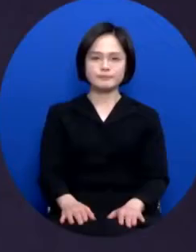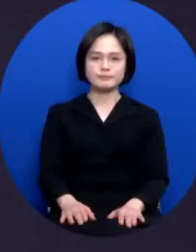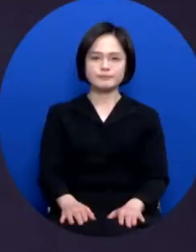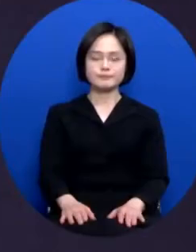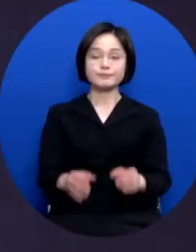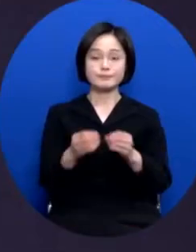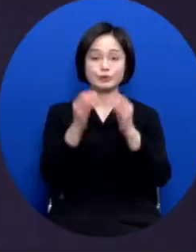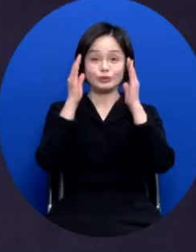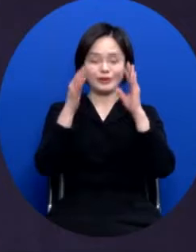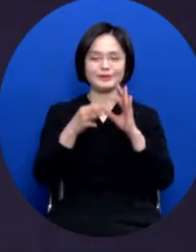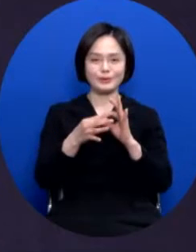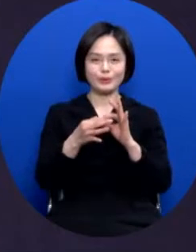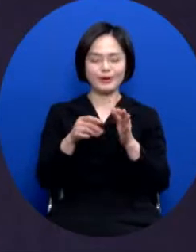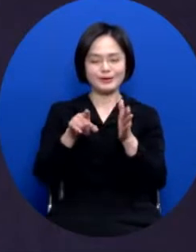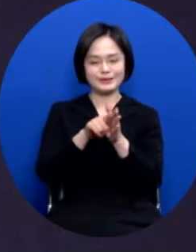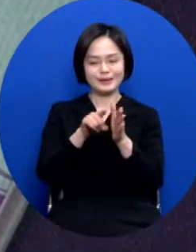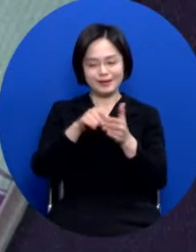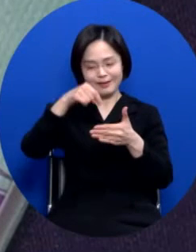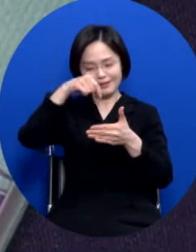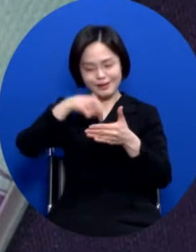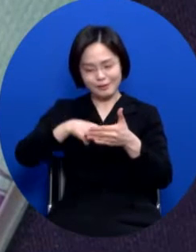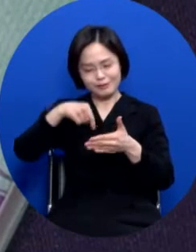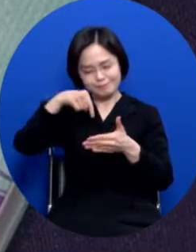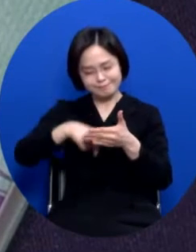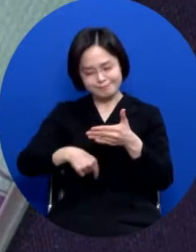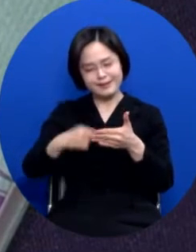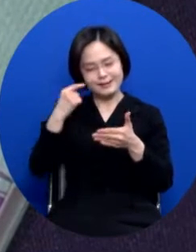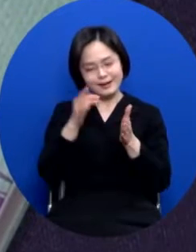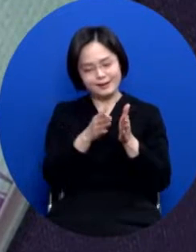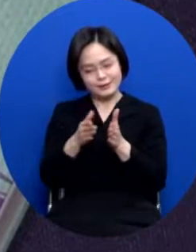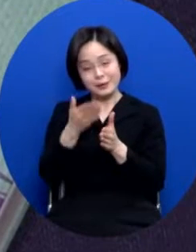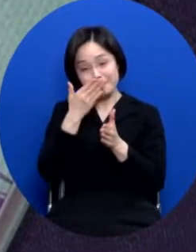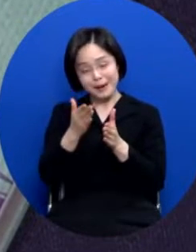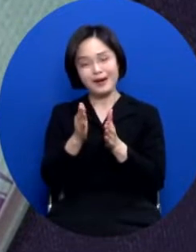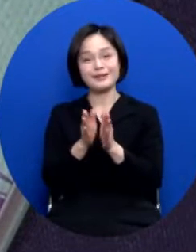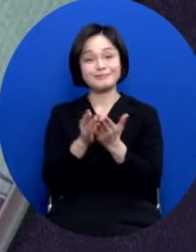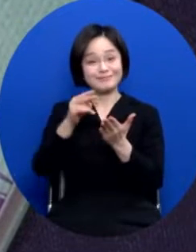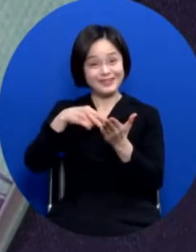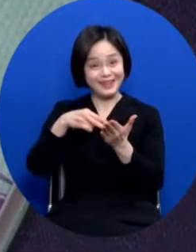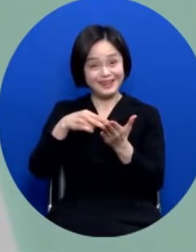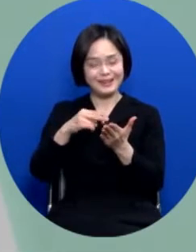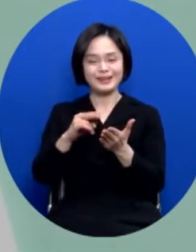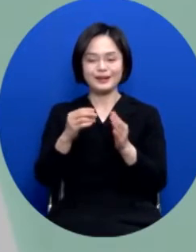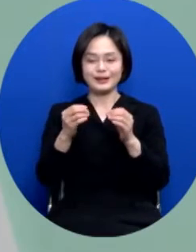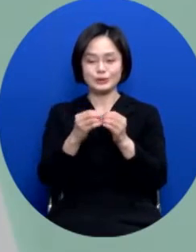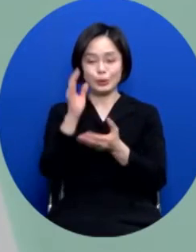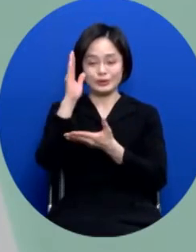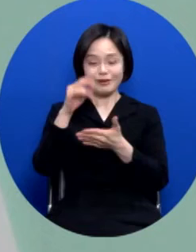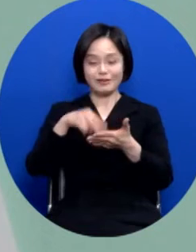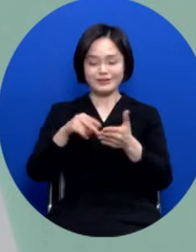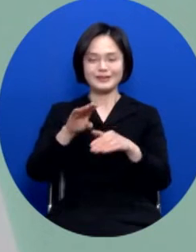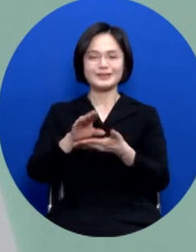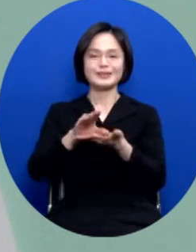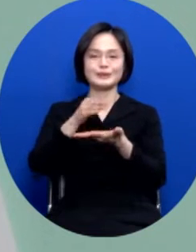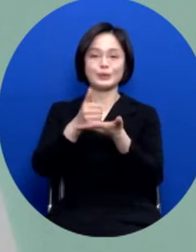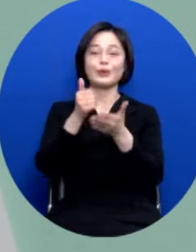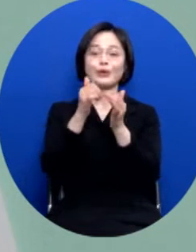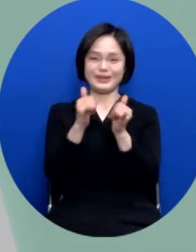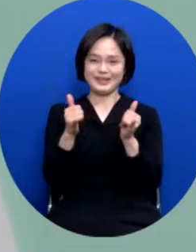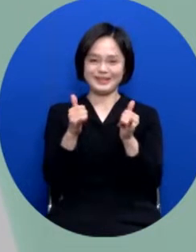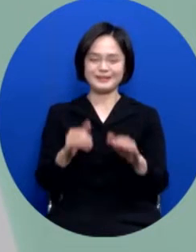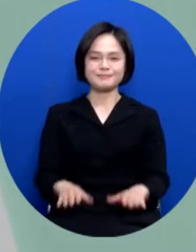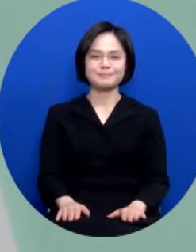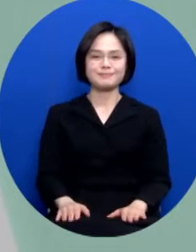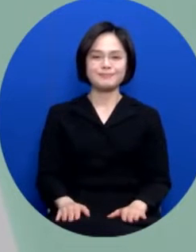문학을 통해 신앙의 내면을 다듬는 책, 소설 읽는 그리스도인입니다. 저자인 문학연구공간